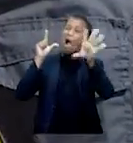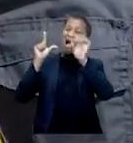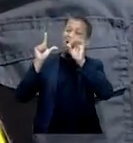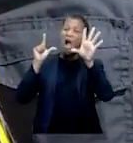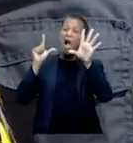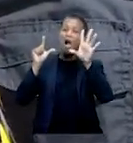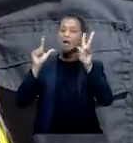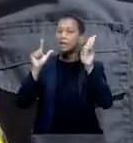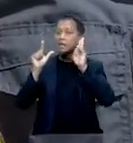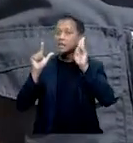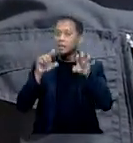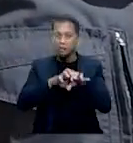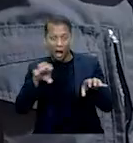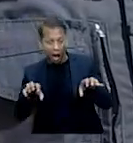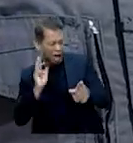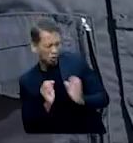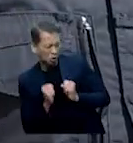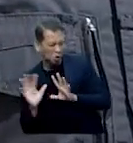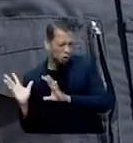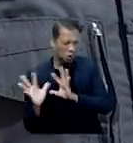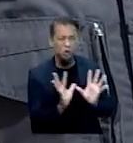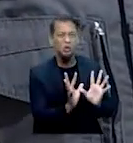Korban terkena batuk, kemudian